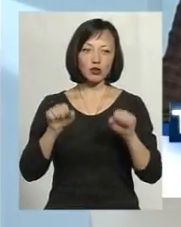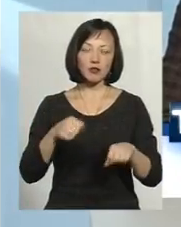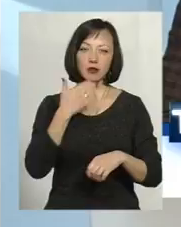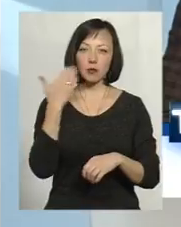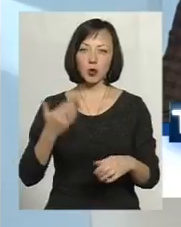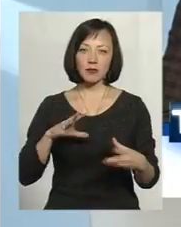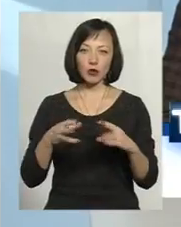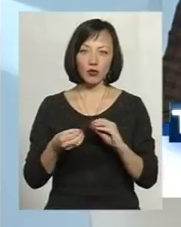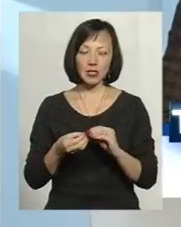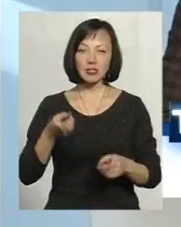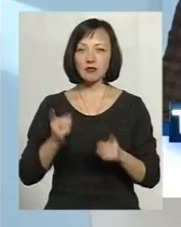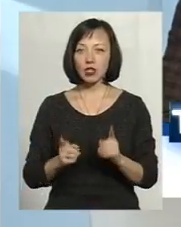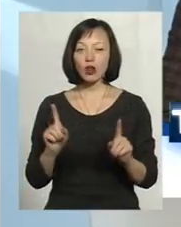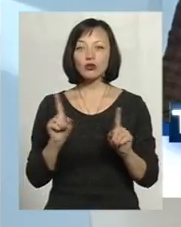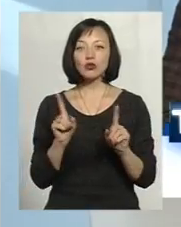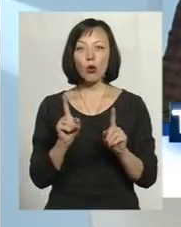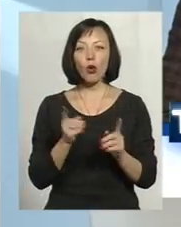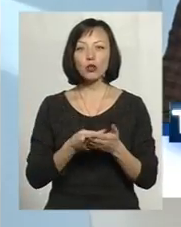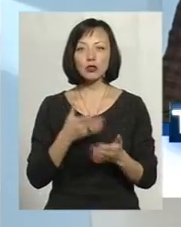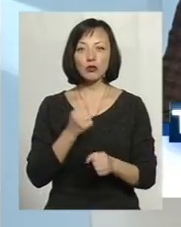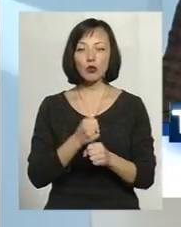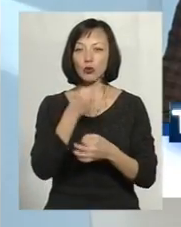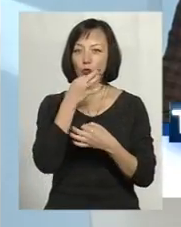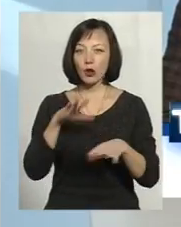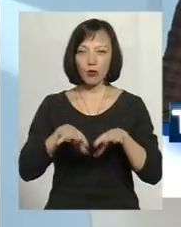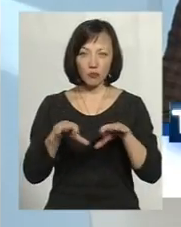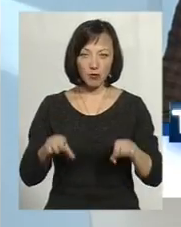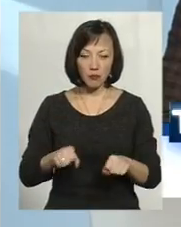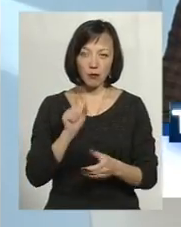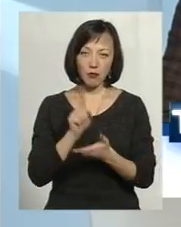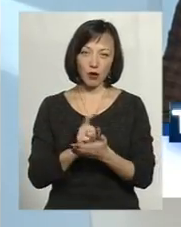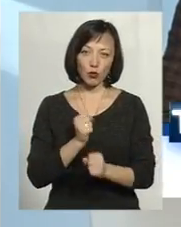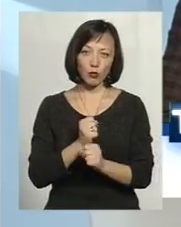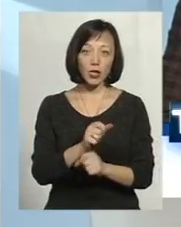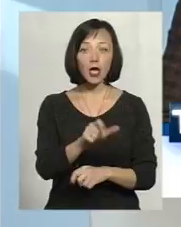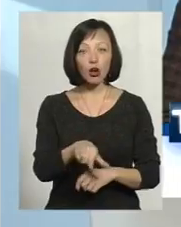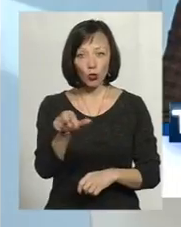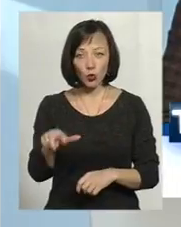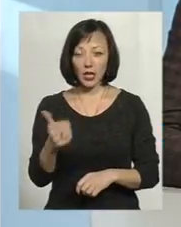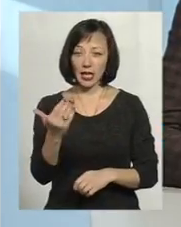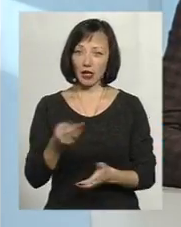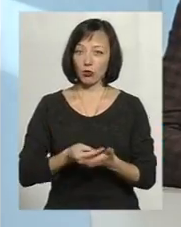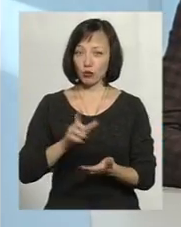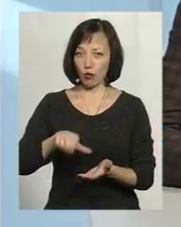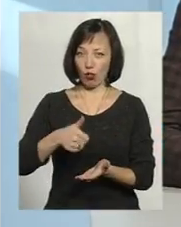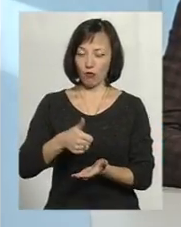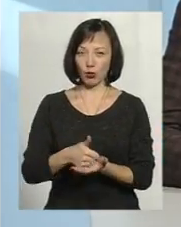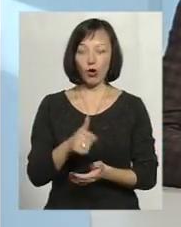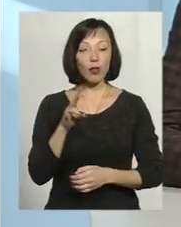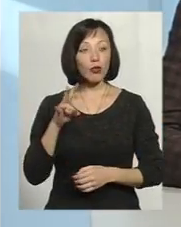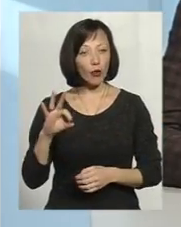презентувати. Звичайно, що оцінку роботи будь-якого посадовця мають ставити люди. І їхня оцінка є головною. Ну,